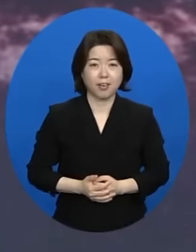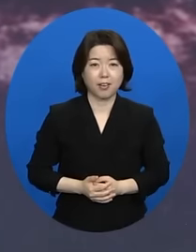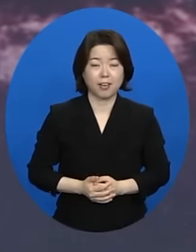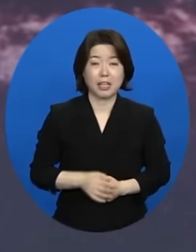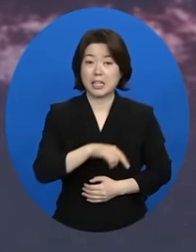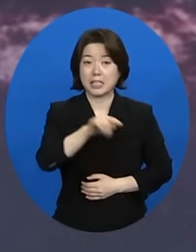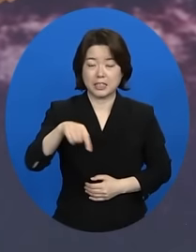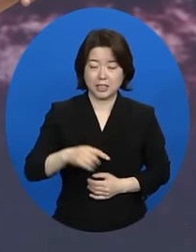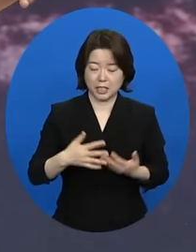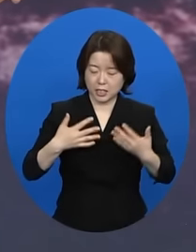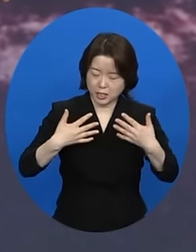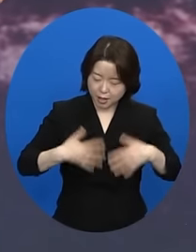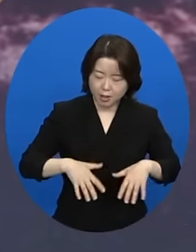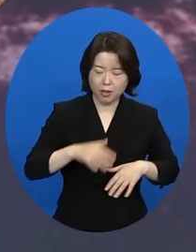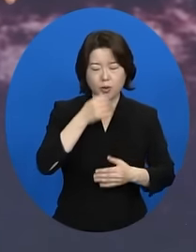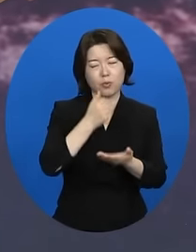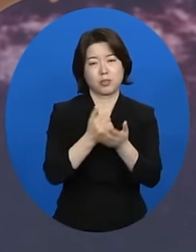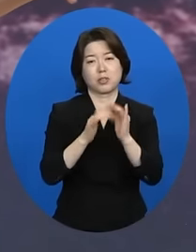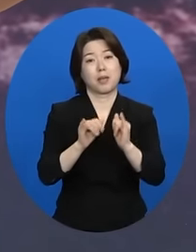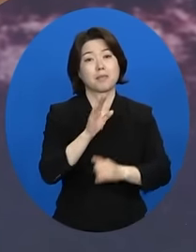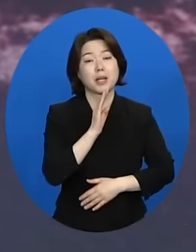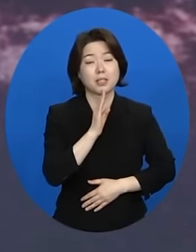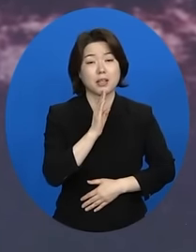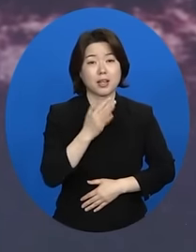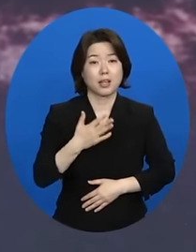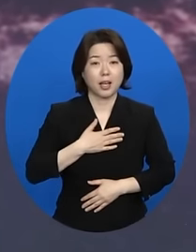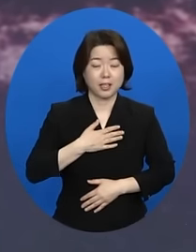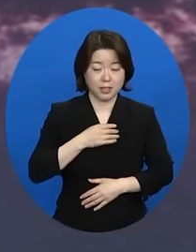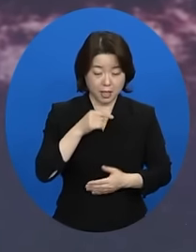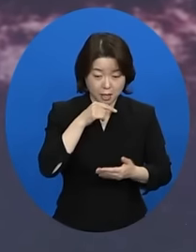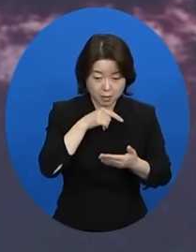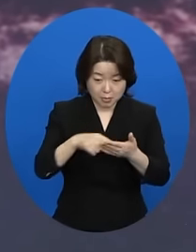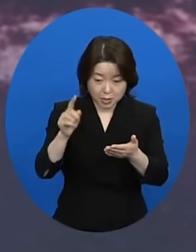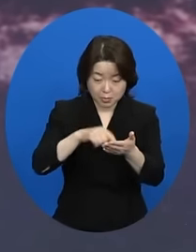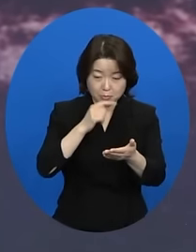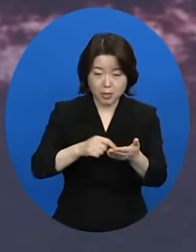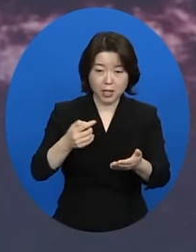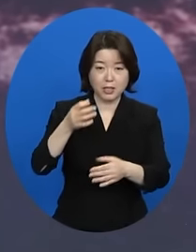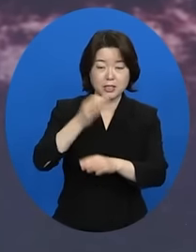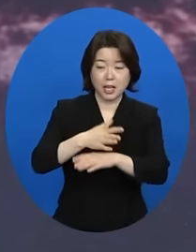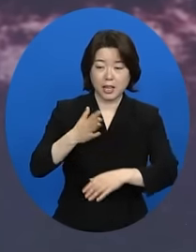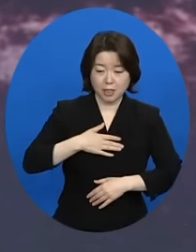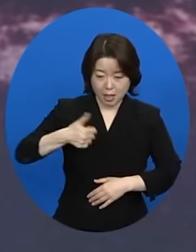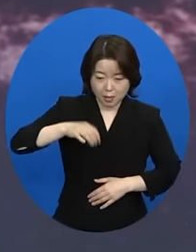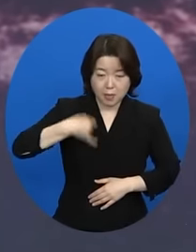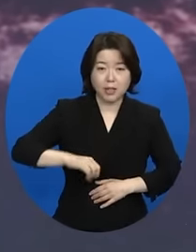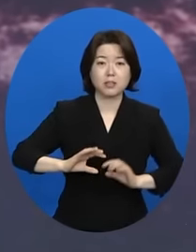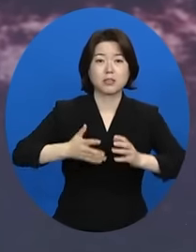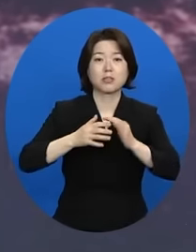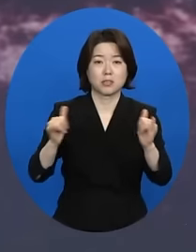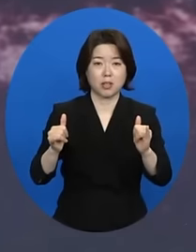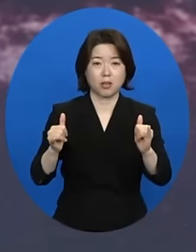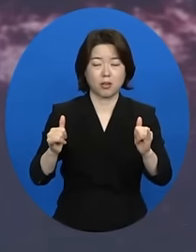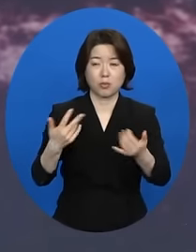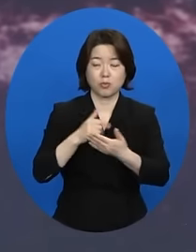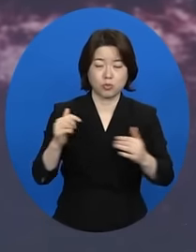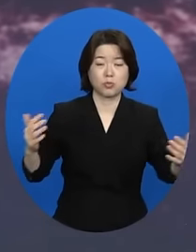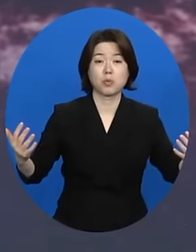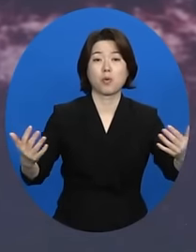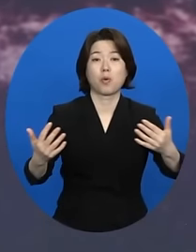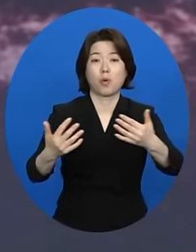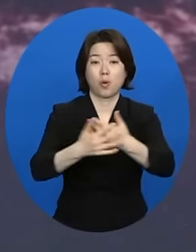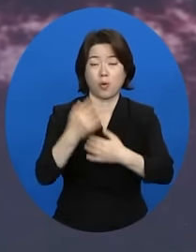비록 이들은 연약하고 죄인이지만 내가 핏값으로 산 내 자녀들이야, 내 백성들이야. 주님이 보호하신다는